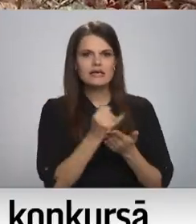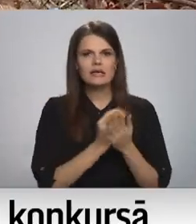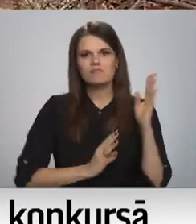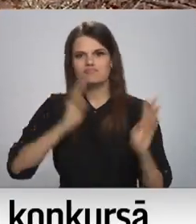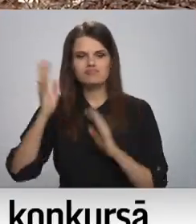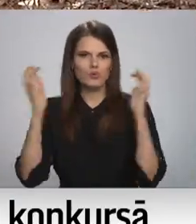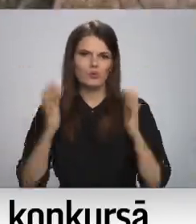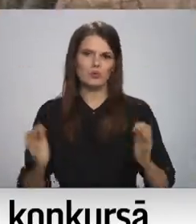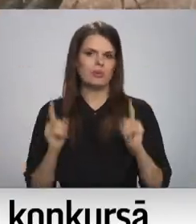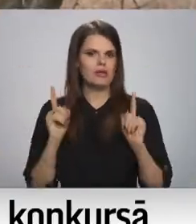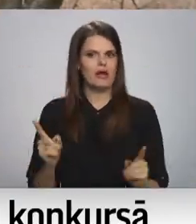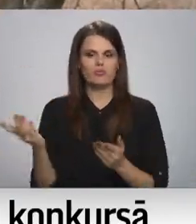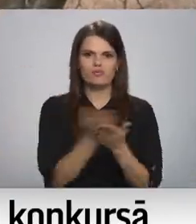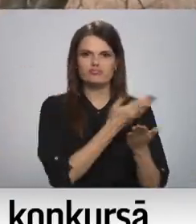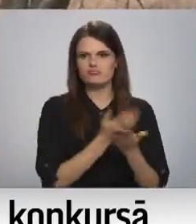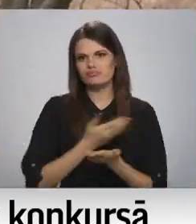no krūmiem.